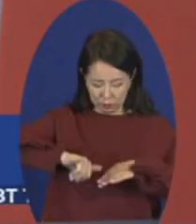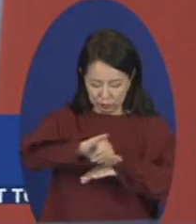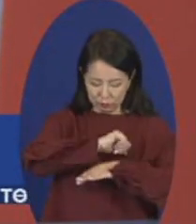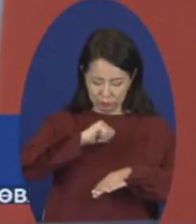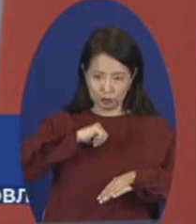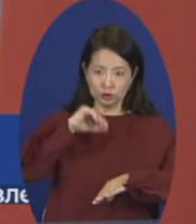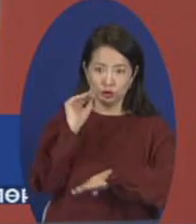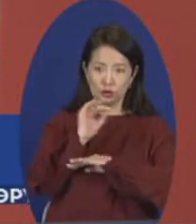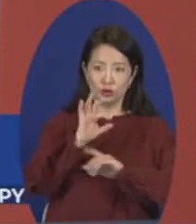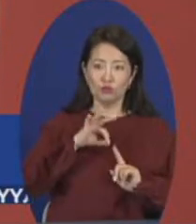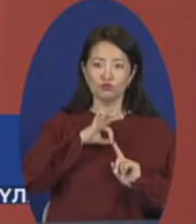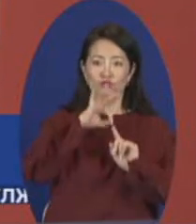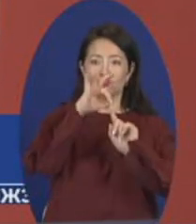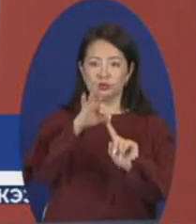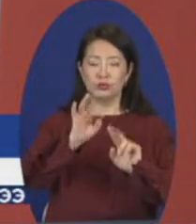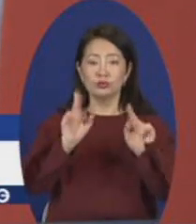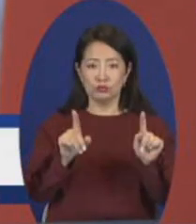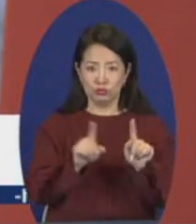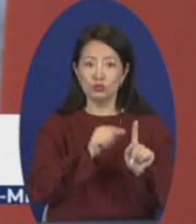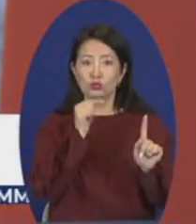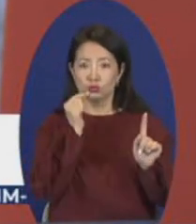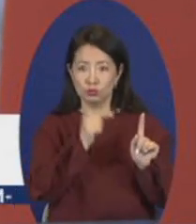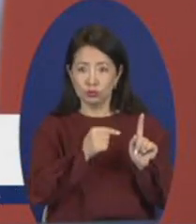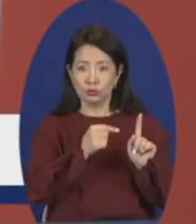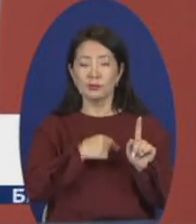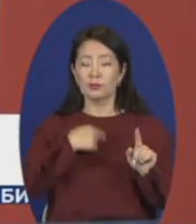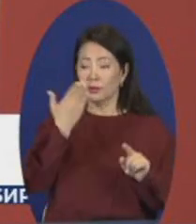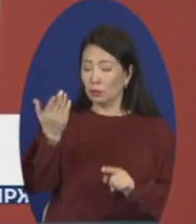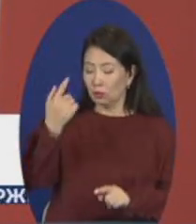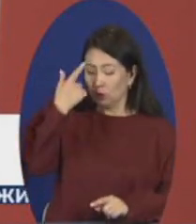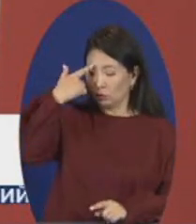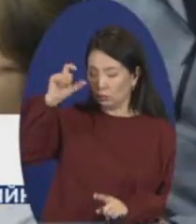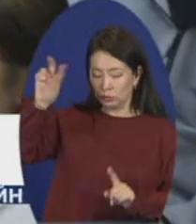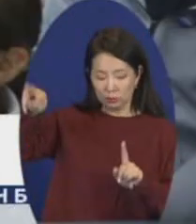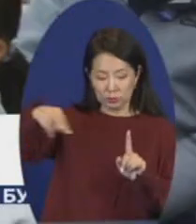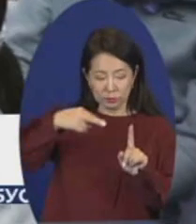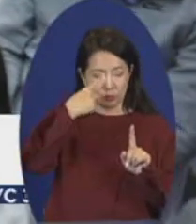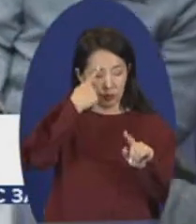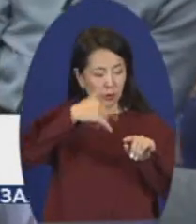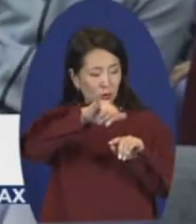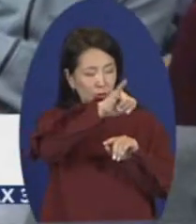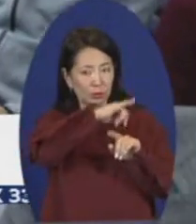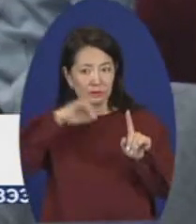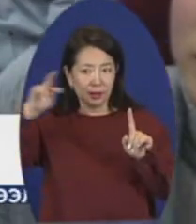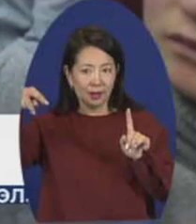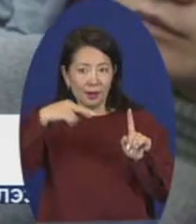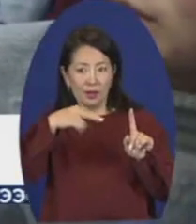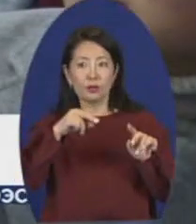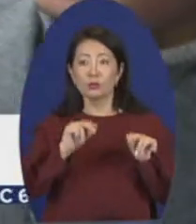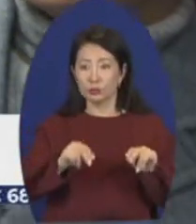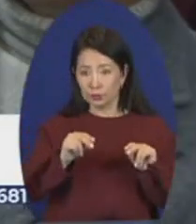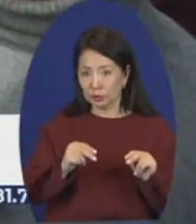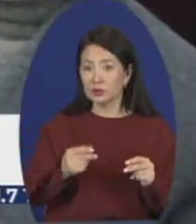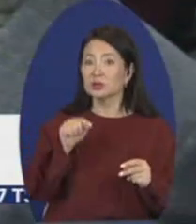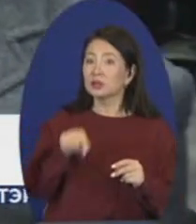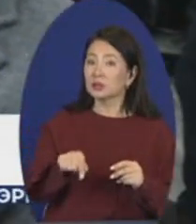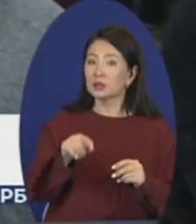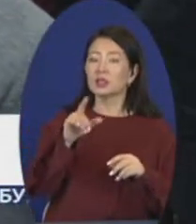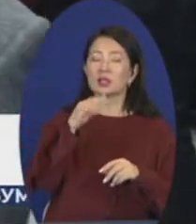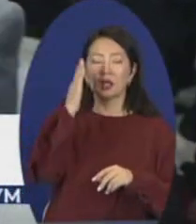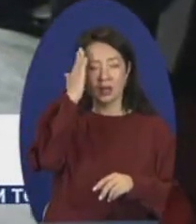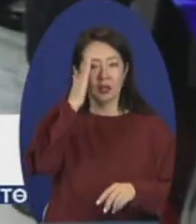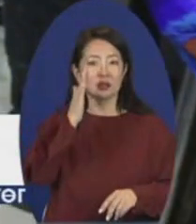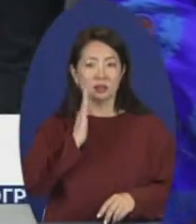төлөөлөгч болж хувирна. Та бүхнээр Монгол хүн Монгол улсыг дэлхий харах болно. Тийм учраас эцэг